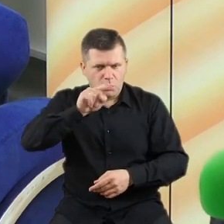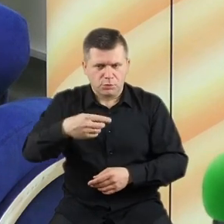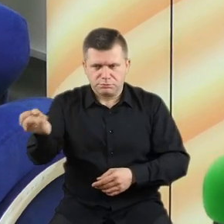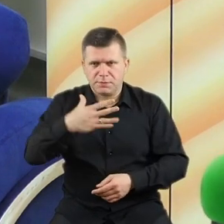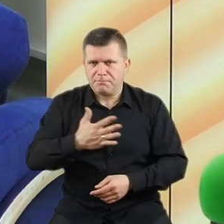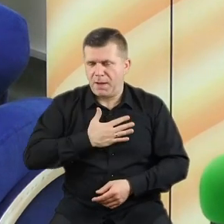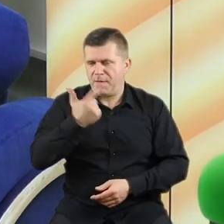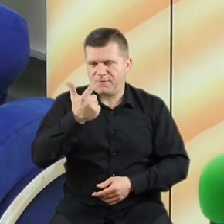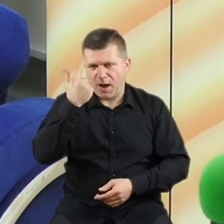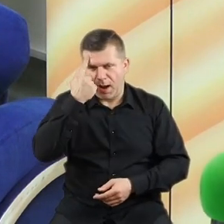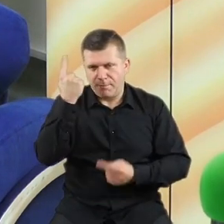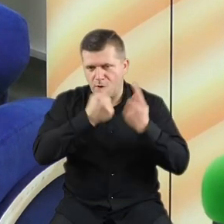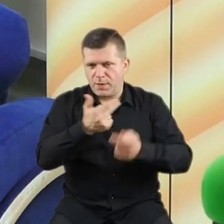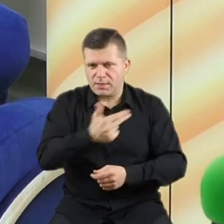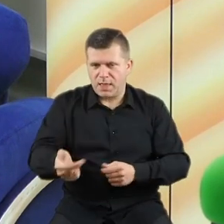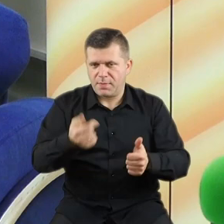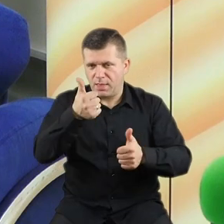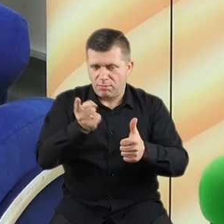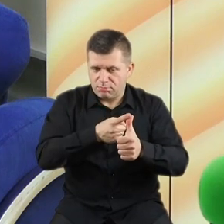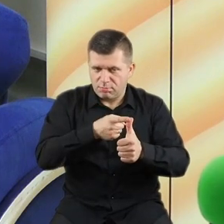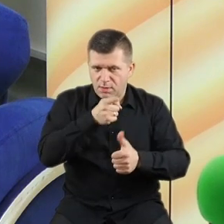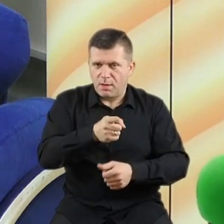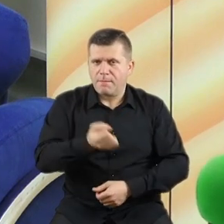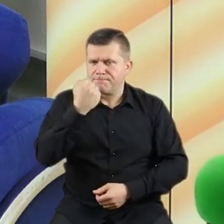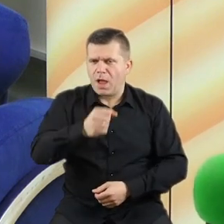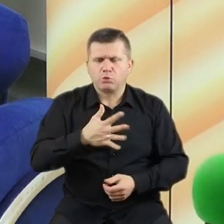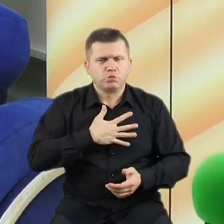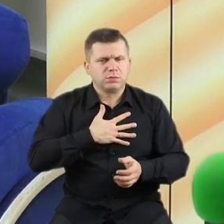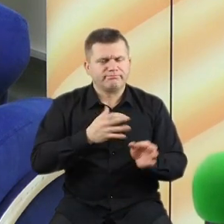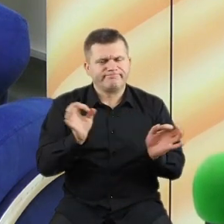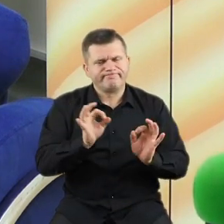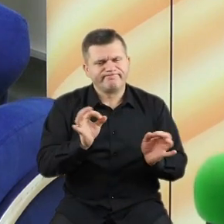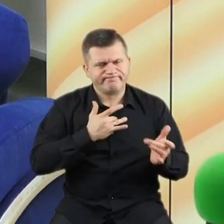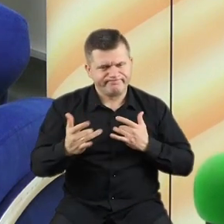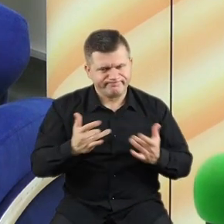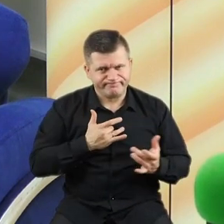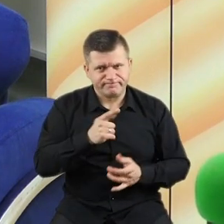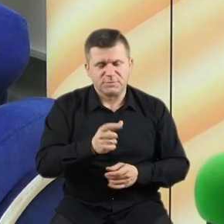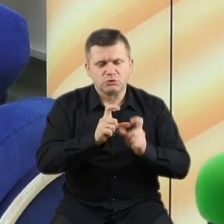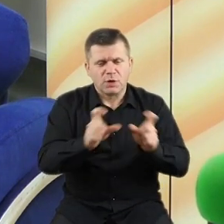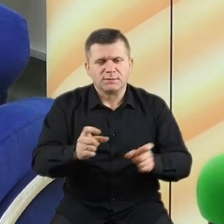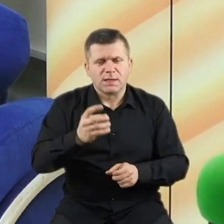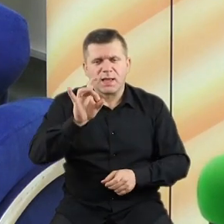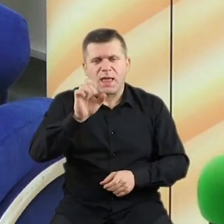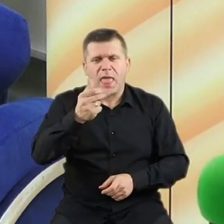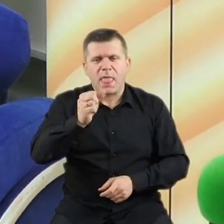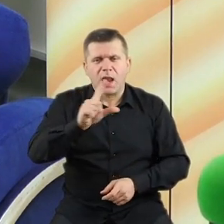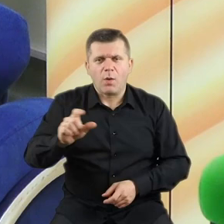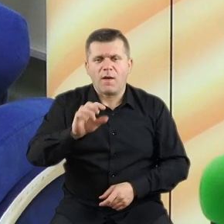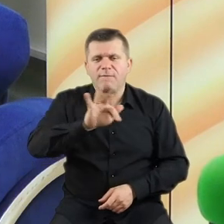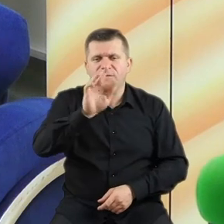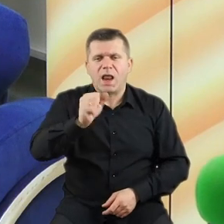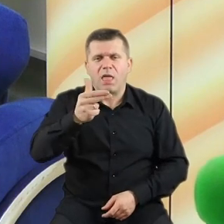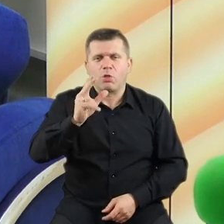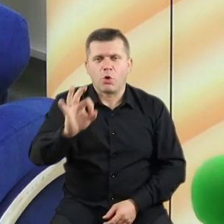godzinie, że ma dwa pomysły na tematy. Jeden pomysł to jest taki bardzo dramatyczny, za czasów generała Franco, czyli w